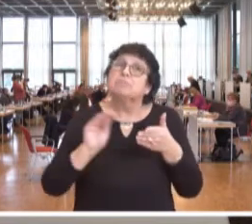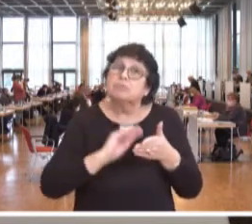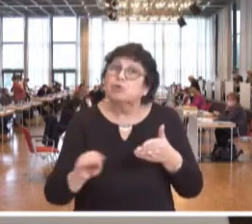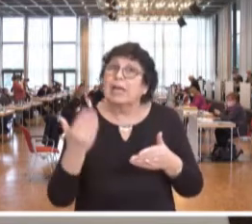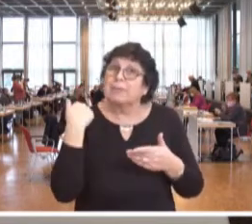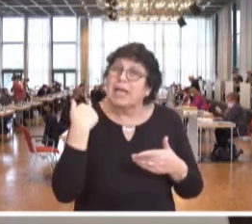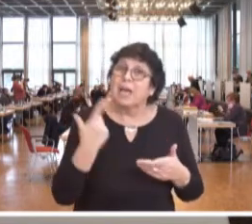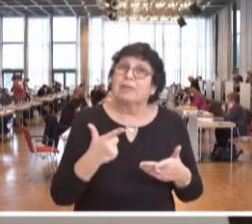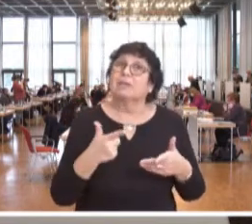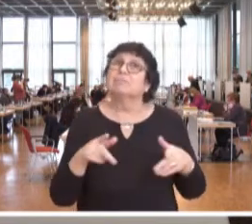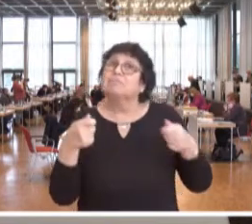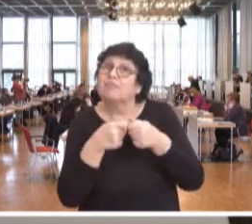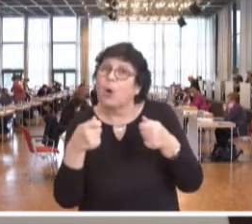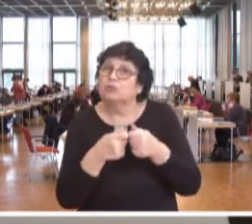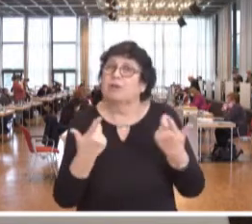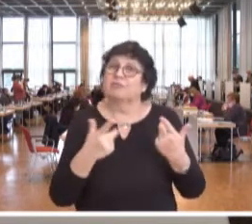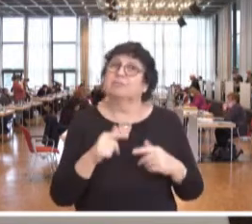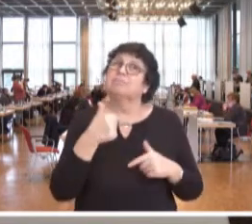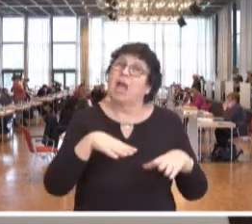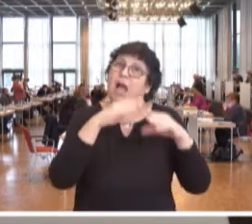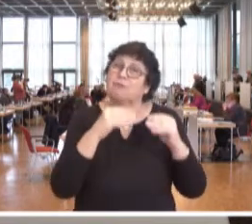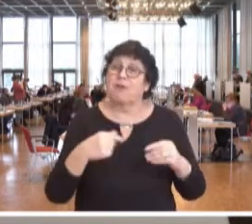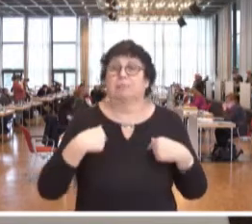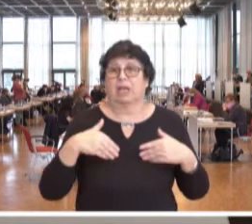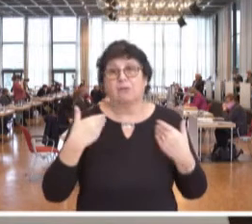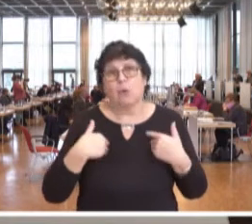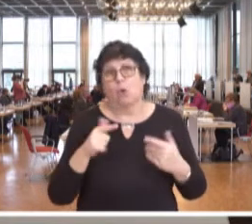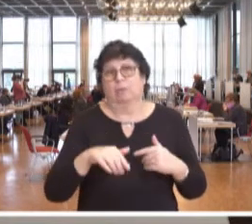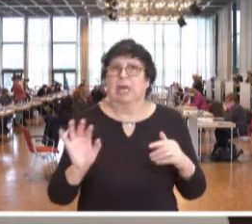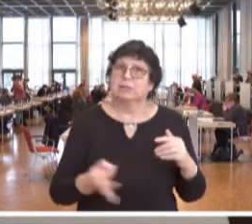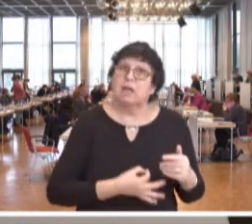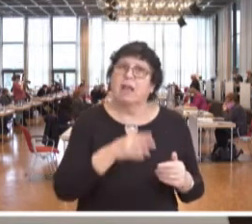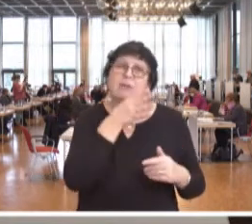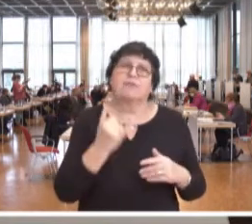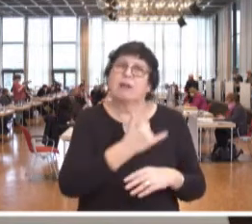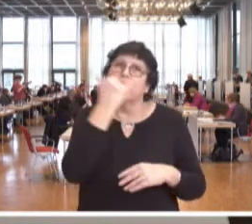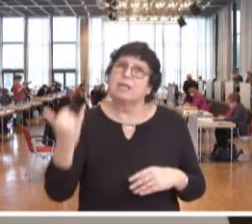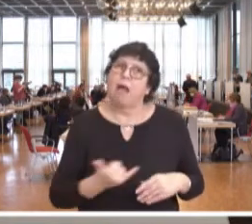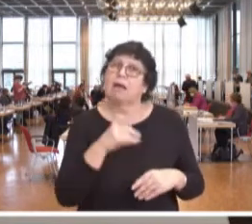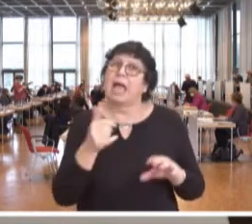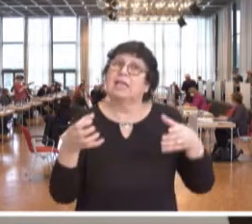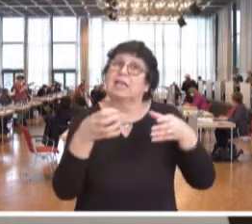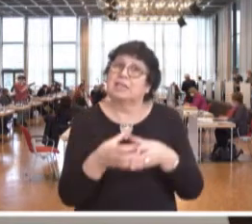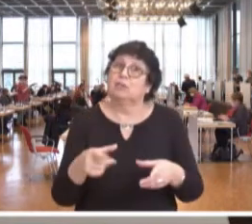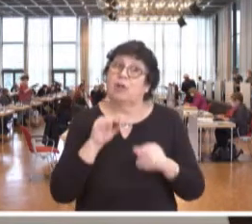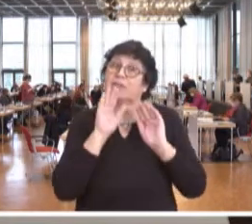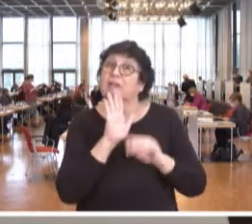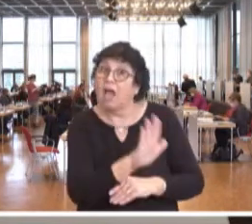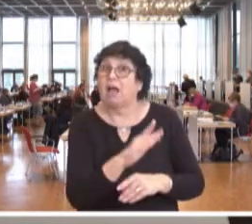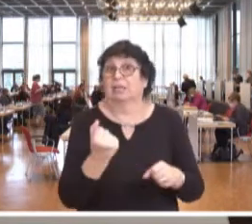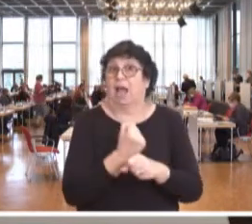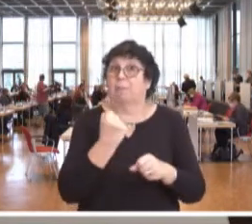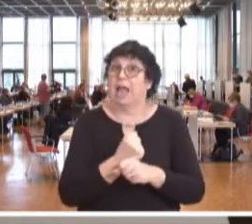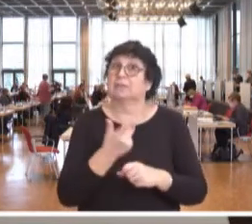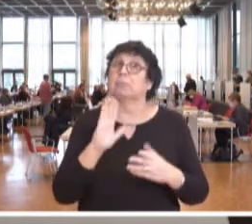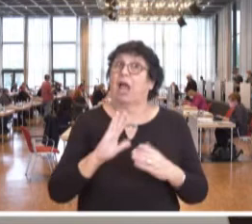worden ist. Ich will damit einmal anfangen. Und ich freue mich, dass hier im Saarland seit langen Jahren eine Gesellschaft daran arbeitet, mit Erfolg daran arbeitet,